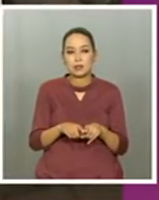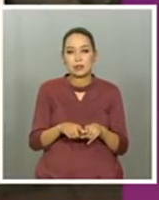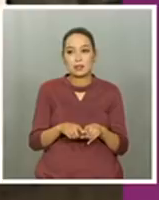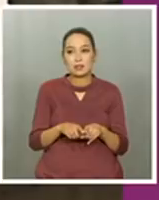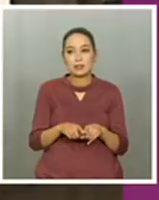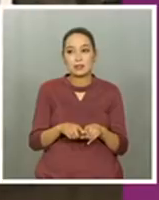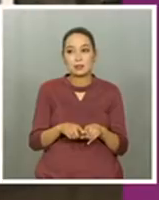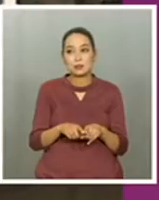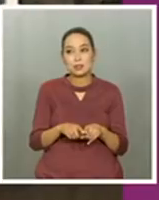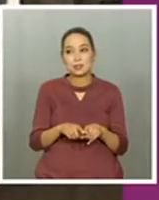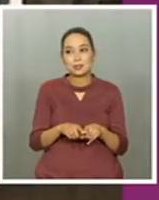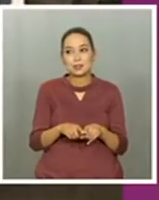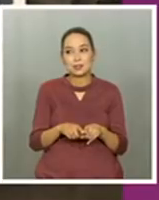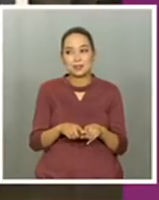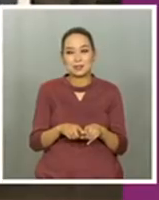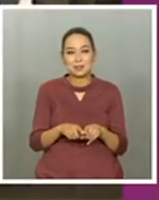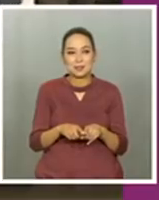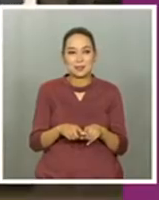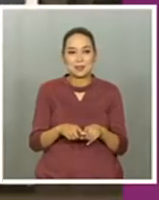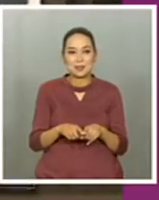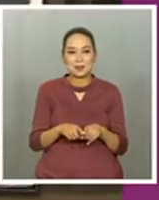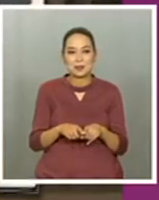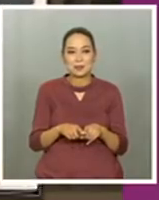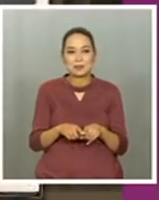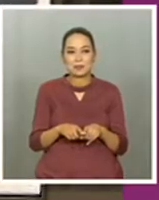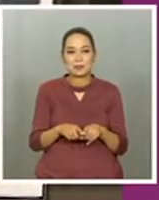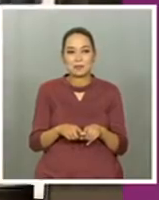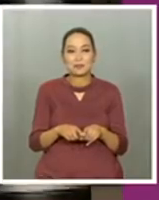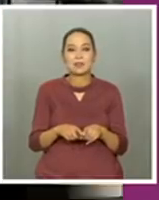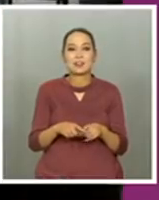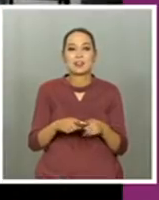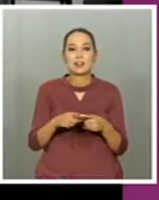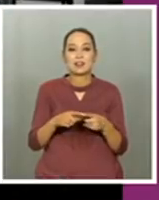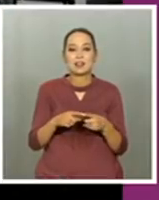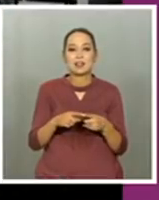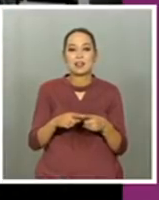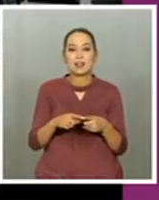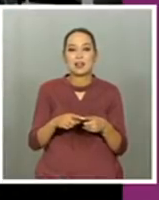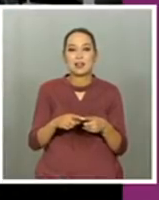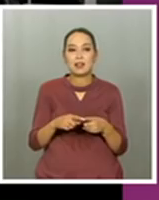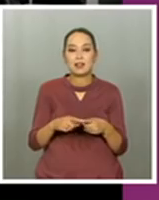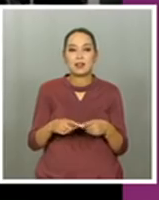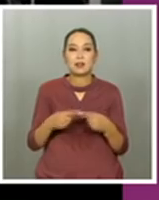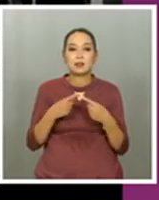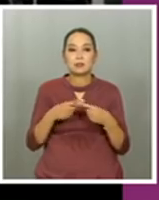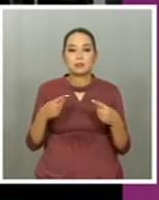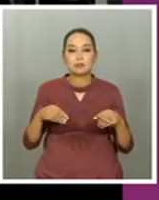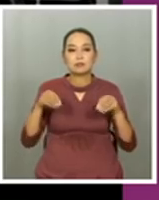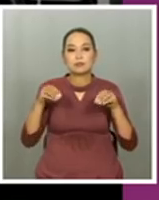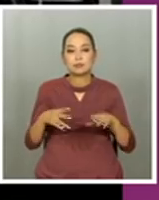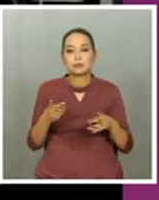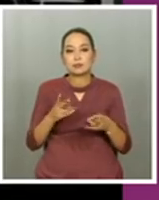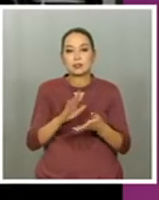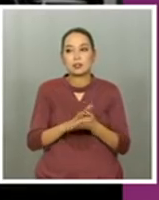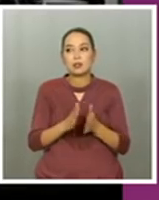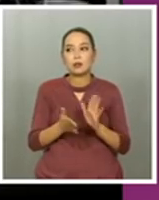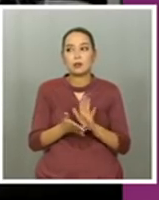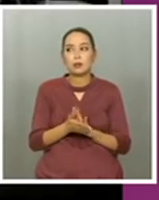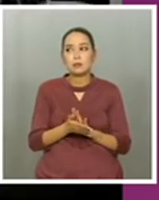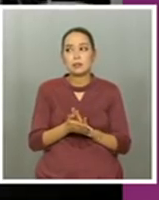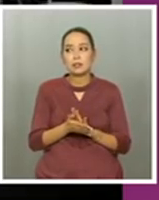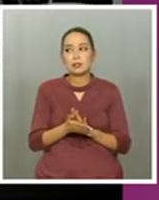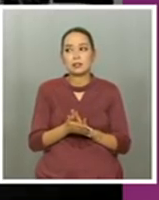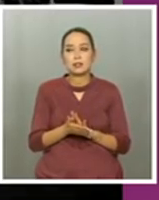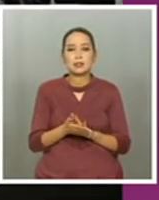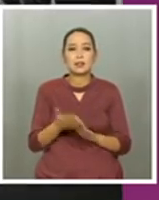дәуірі деп аталып, мемлекет басшылары елдер арасында қайшылықтарды бейбіт түрде шешуге көшті. Ұлыбритания мен Италия ұсынысы